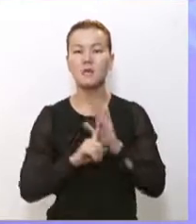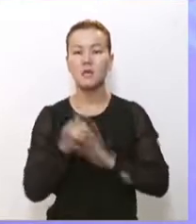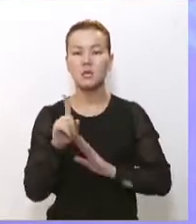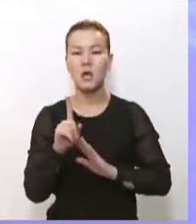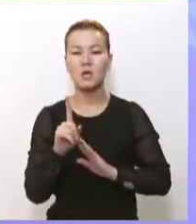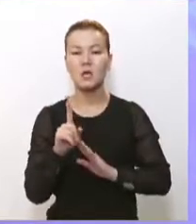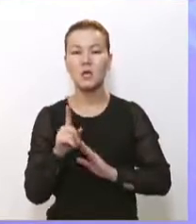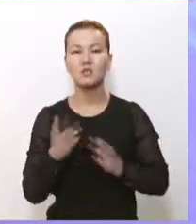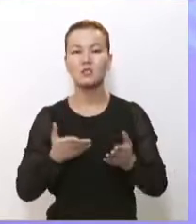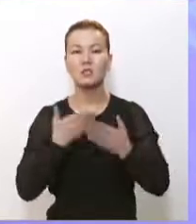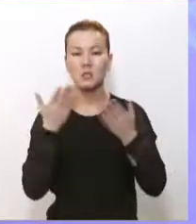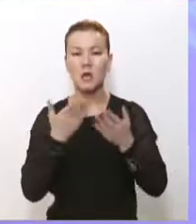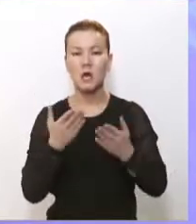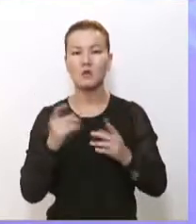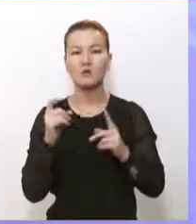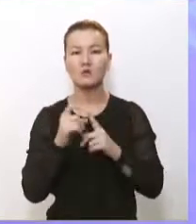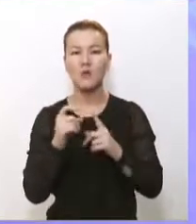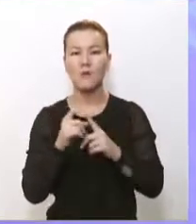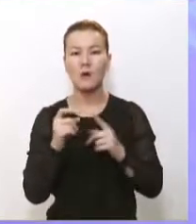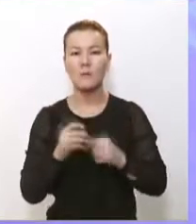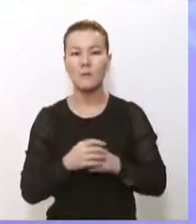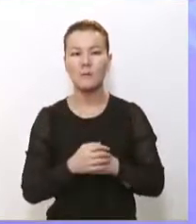Сначала читаю слово.